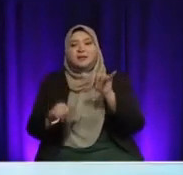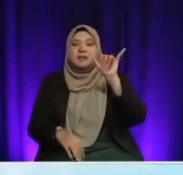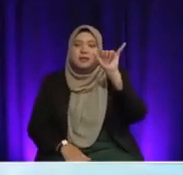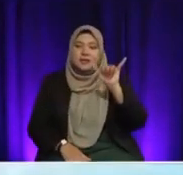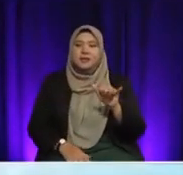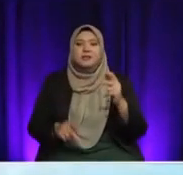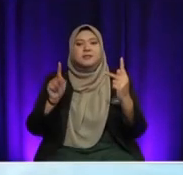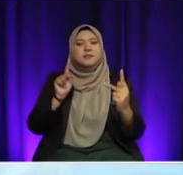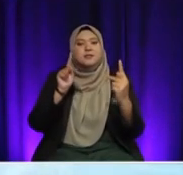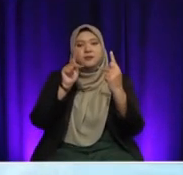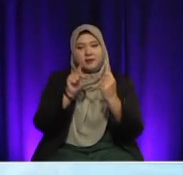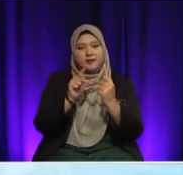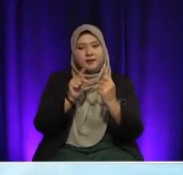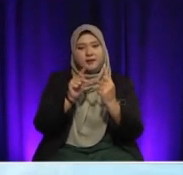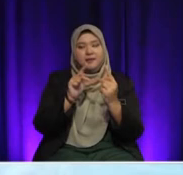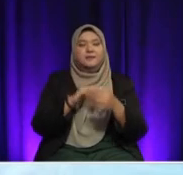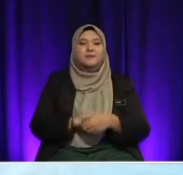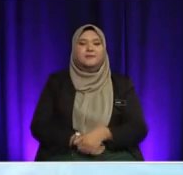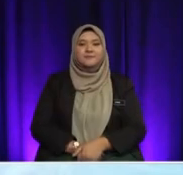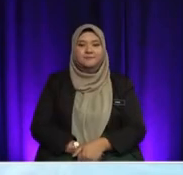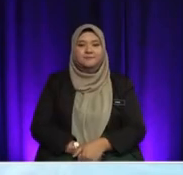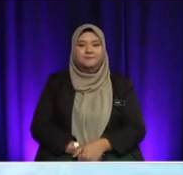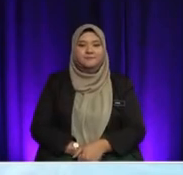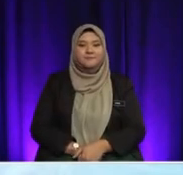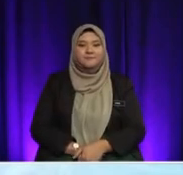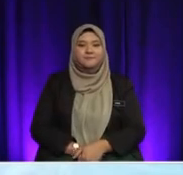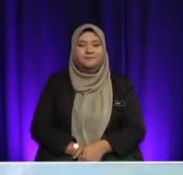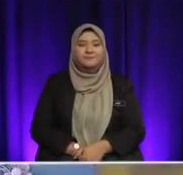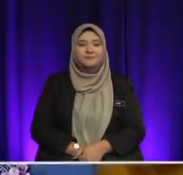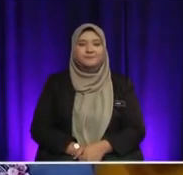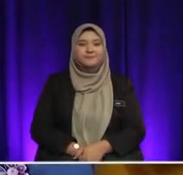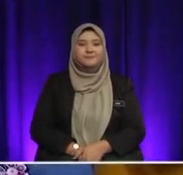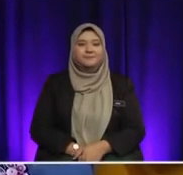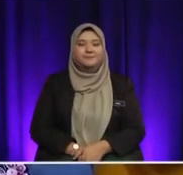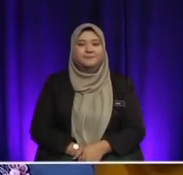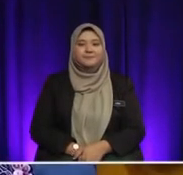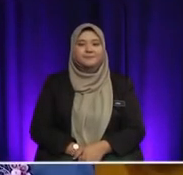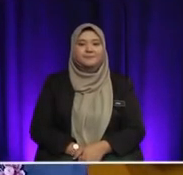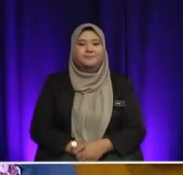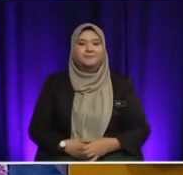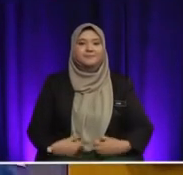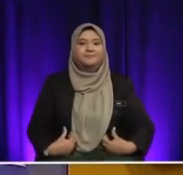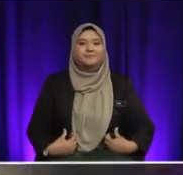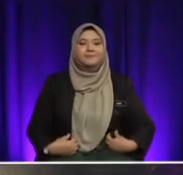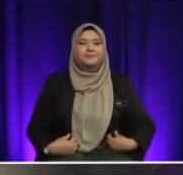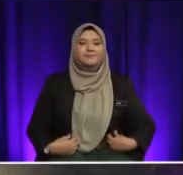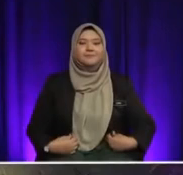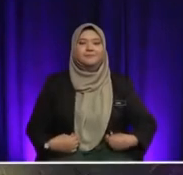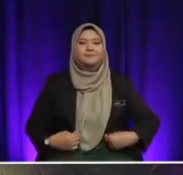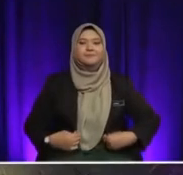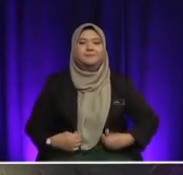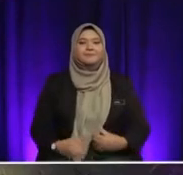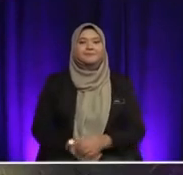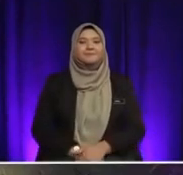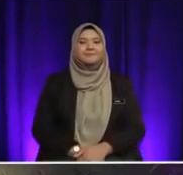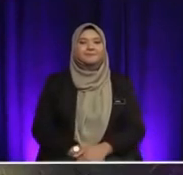kita nak popcorn daging ayam yang berperisa. Okey. Baik, nampak beri perhatian je semua. Jom cikgu